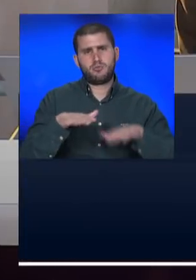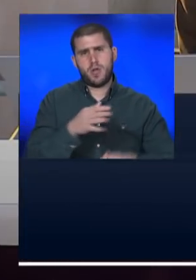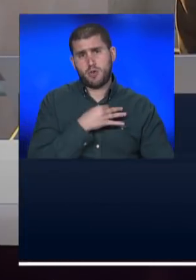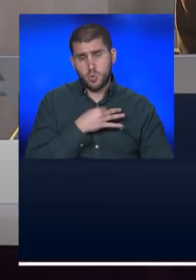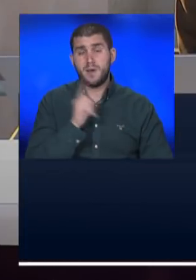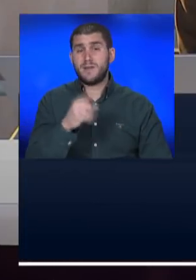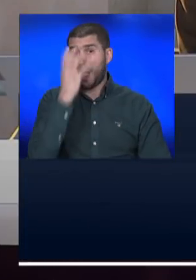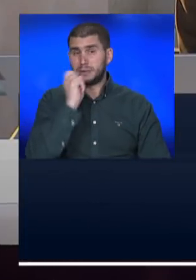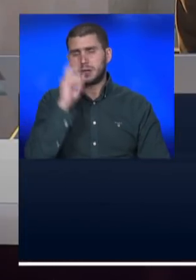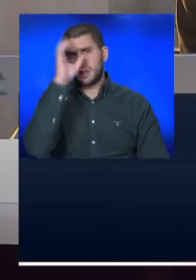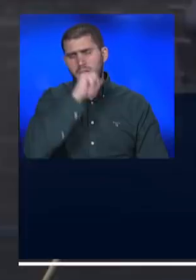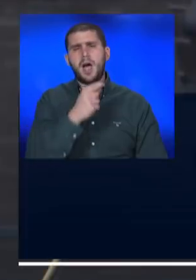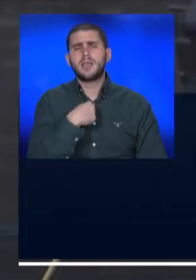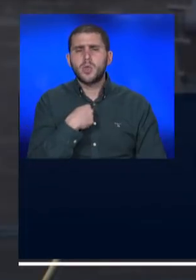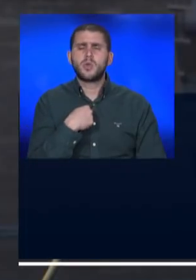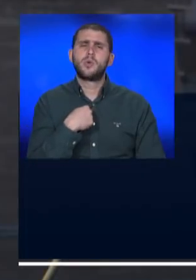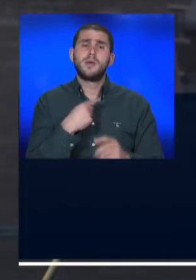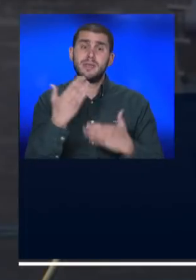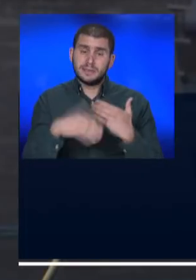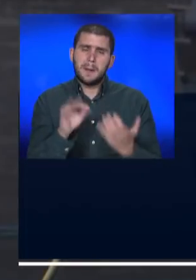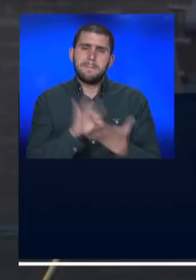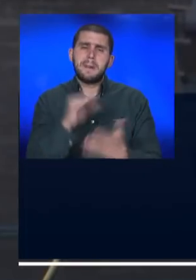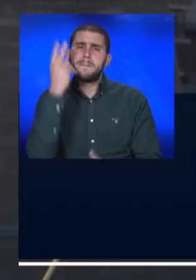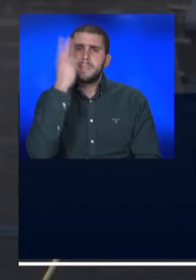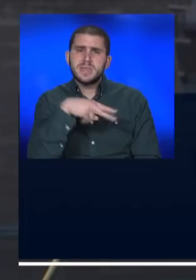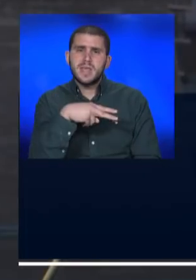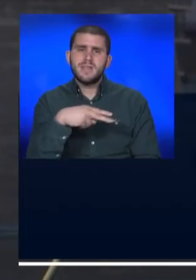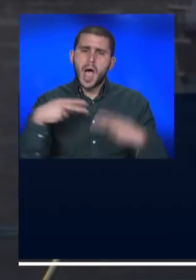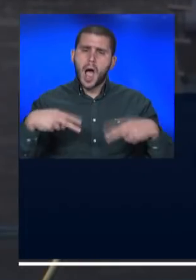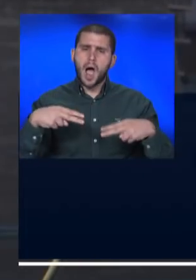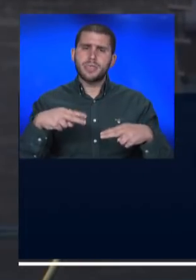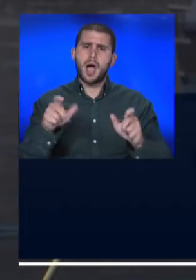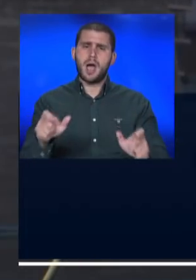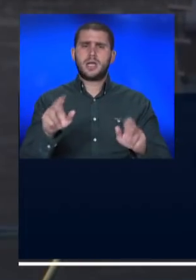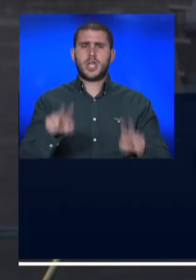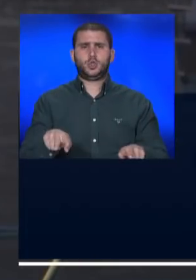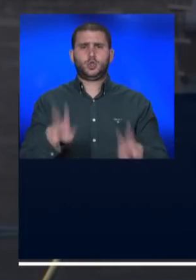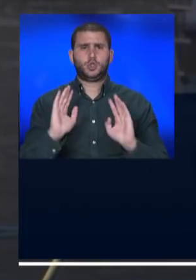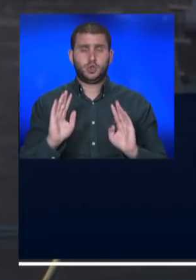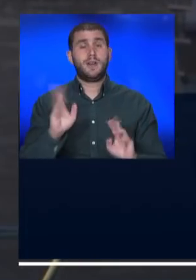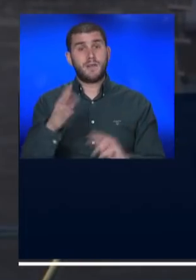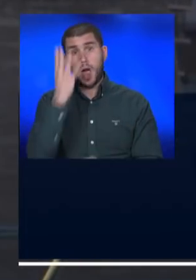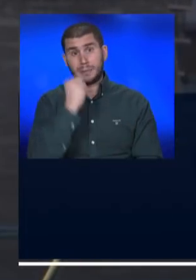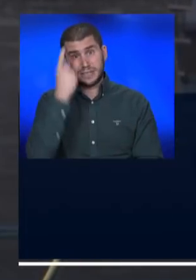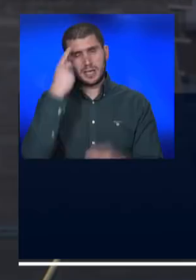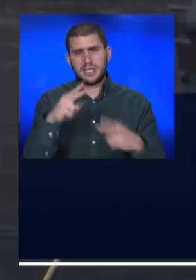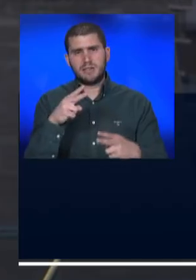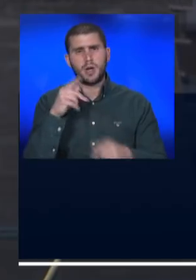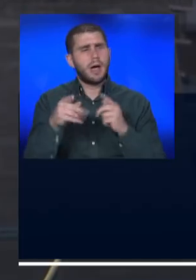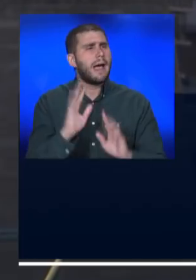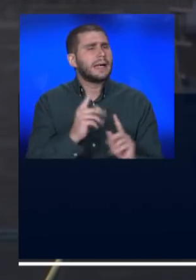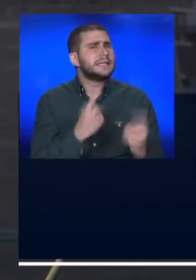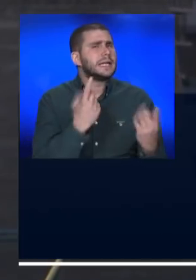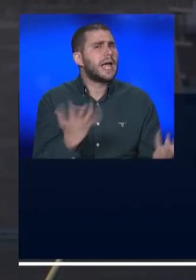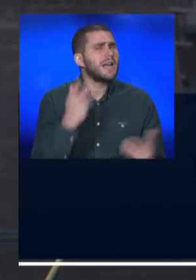ואנחנו נפסיק כשאנחנו נבין שההרתעה חזרה, והחמאס יודע שהוא לא יכול להתקפות. איך מבינים את זה? מבינים.